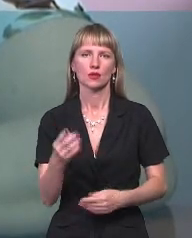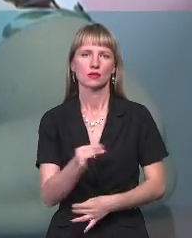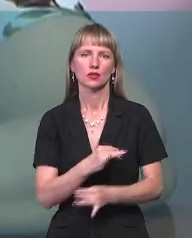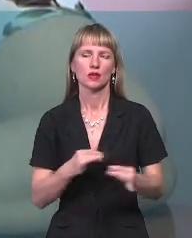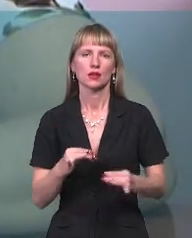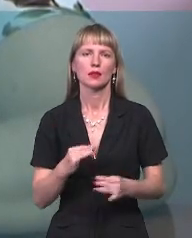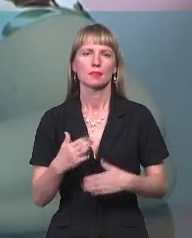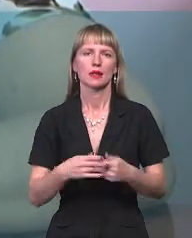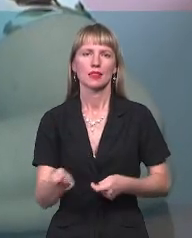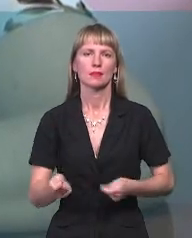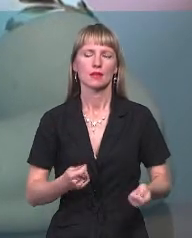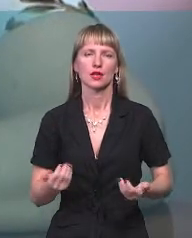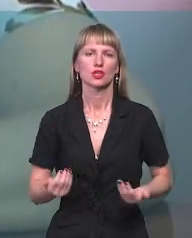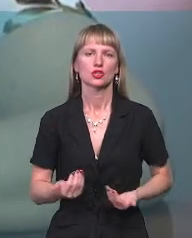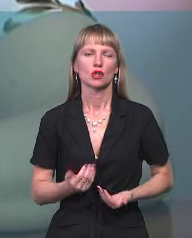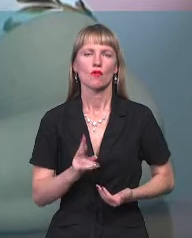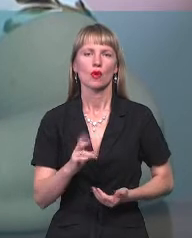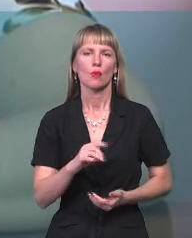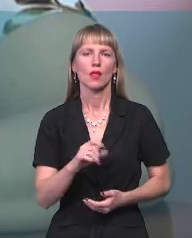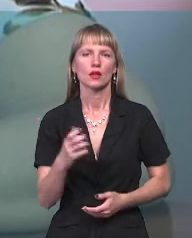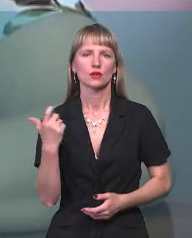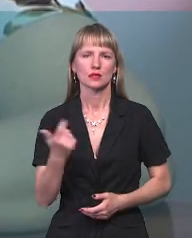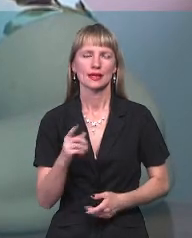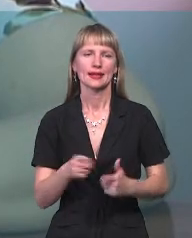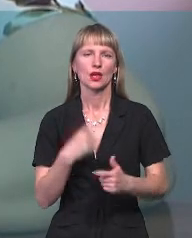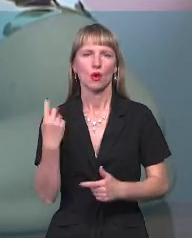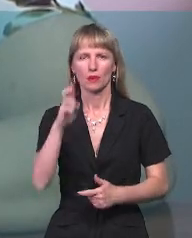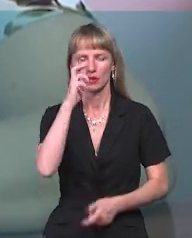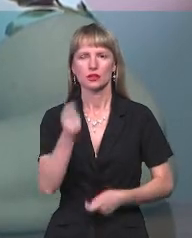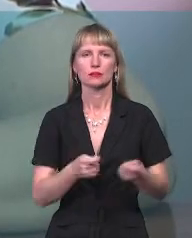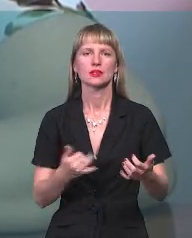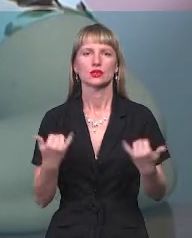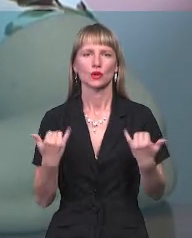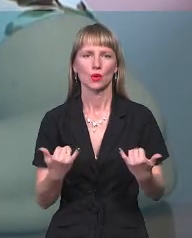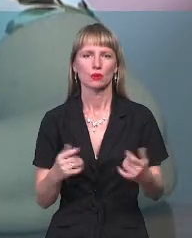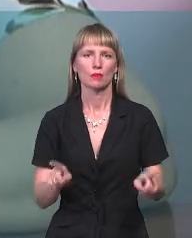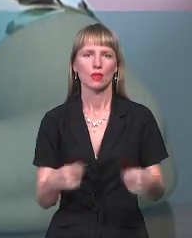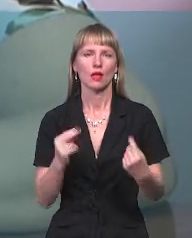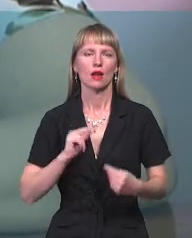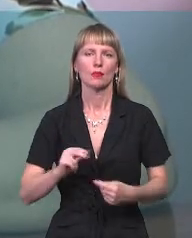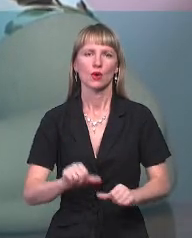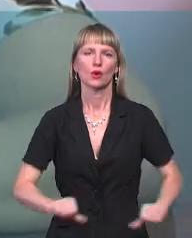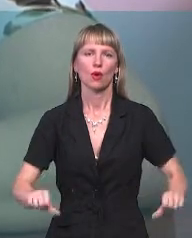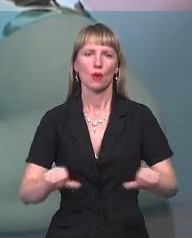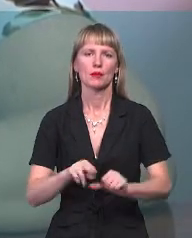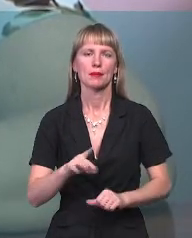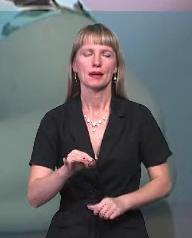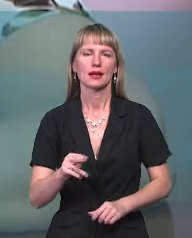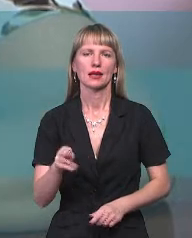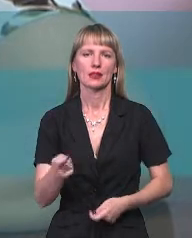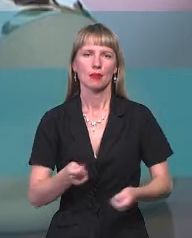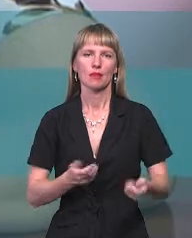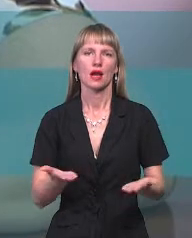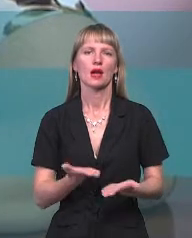перед департаментом житлово-комунального господарства облдержадміністрації. Сьогодні поновлено роботу комісії при департаменті, яка